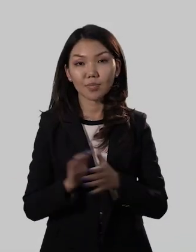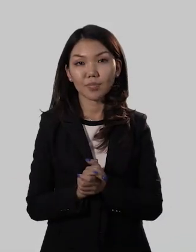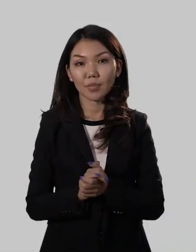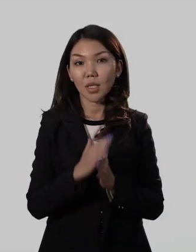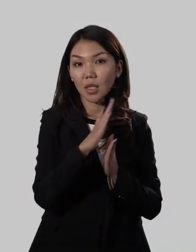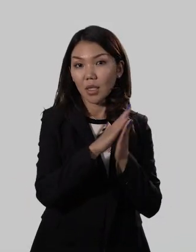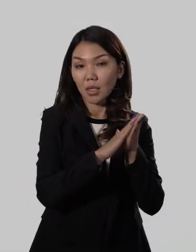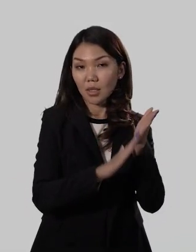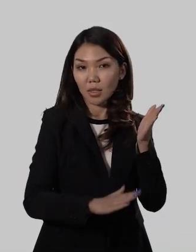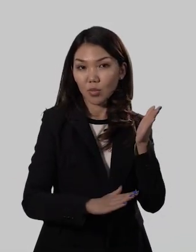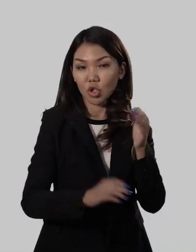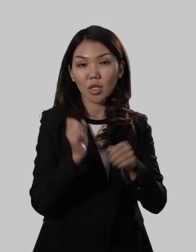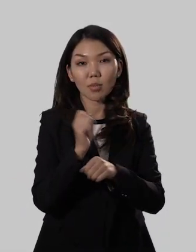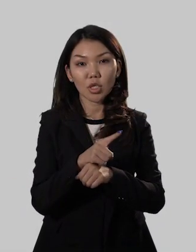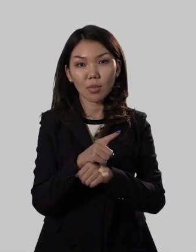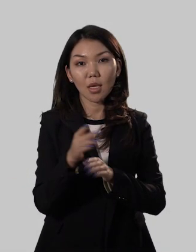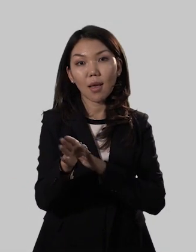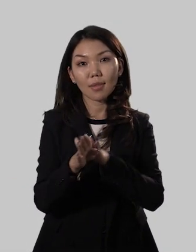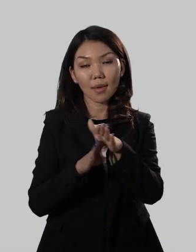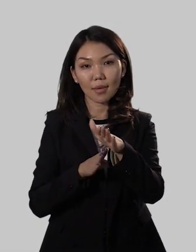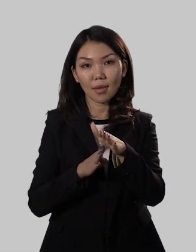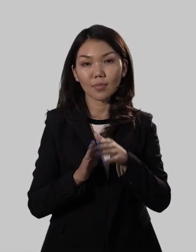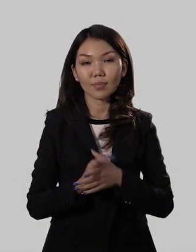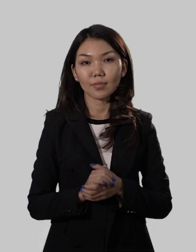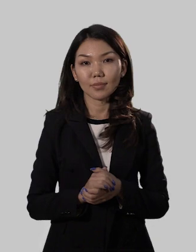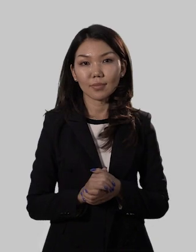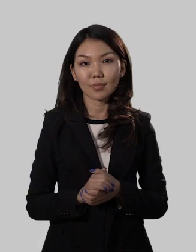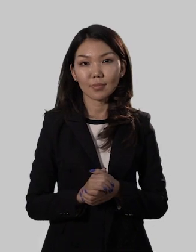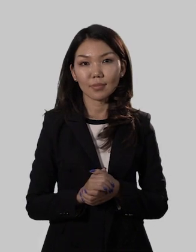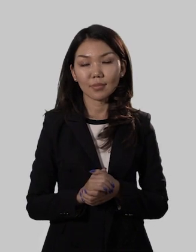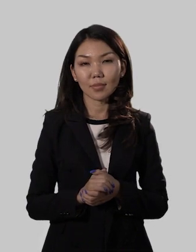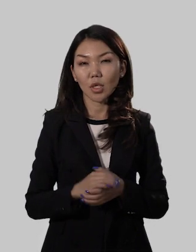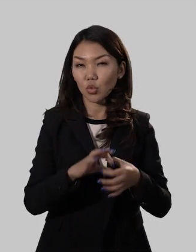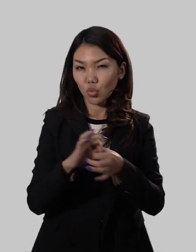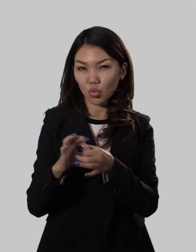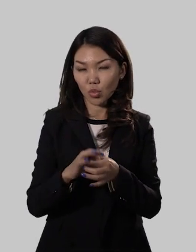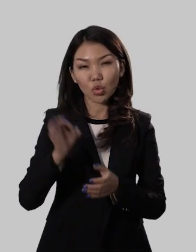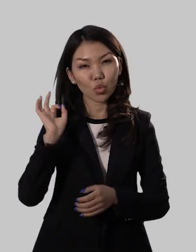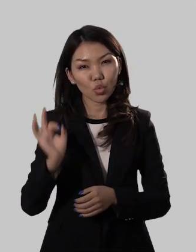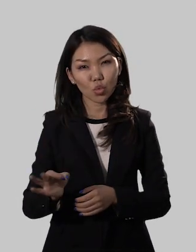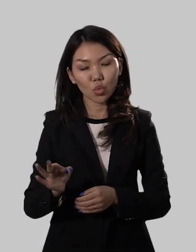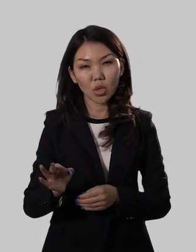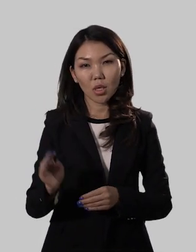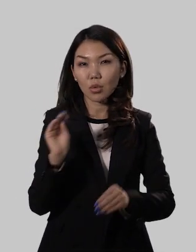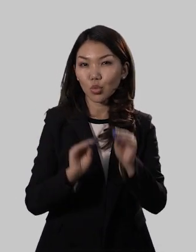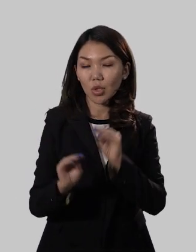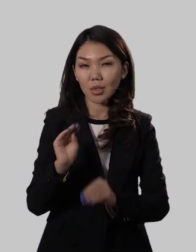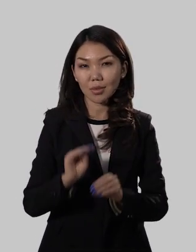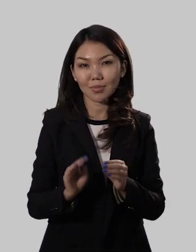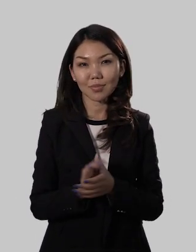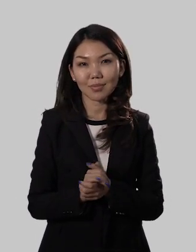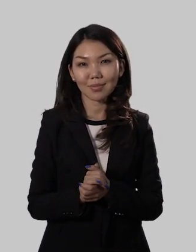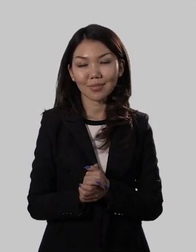Балдар, текст боюнча тапшырмаларды аткаргыла. Сүйлөмдөрдү туура курагыла.